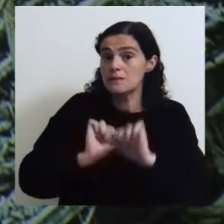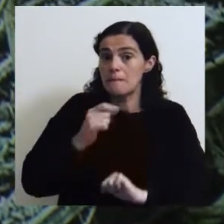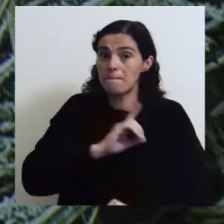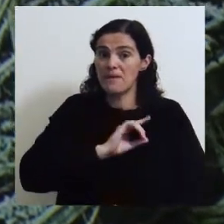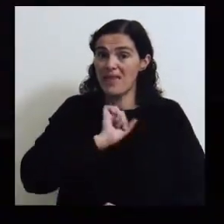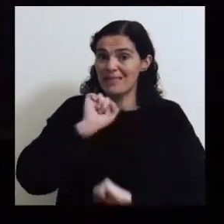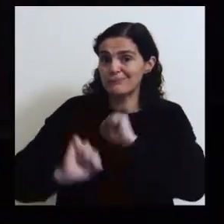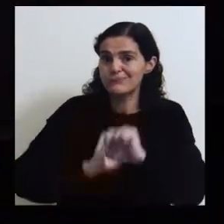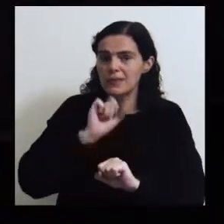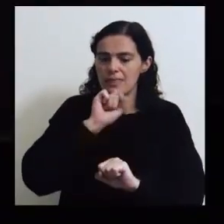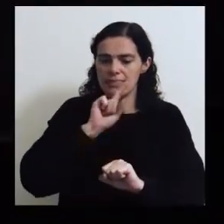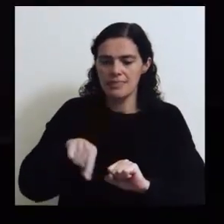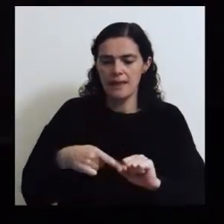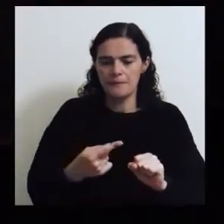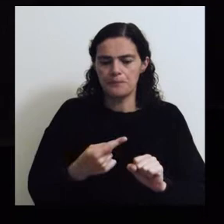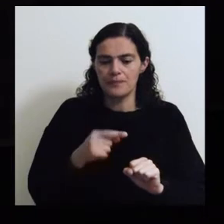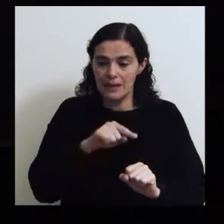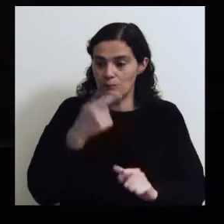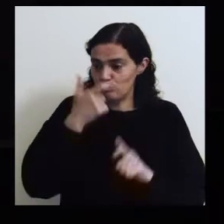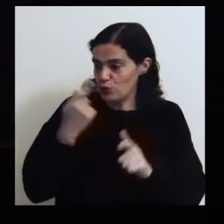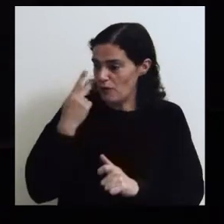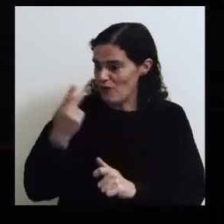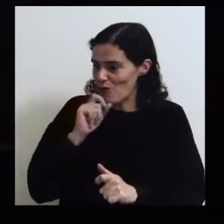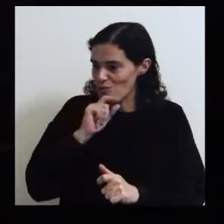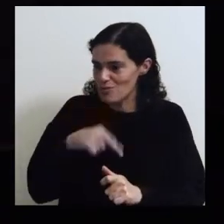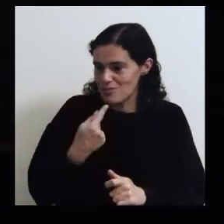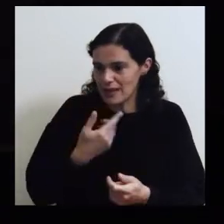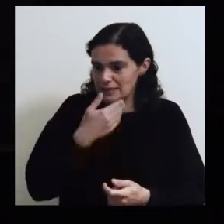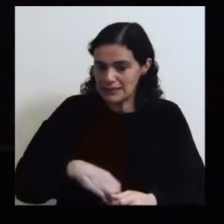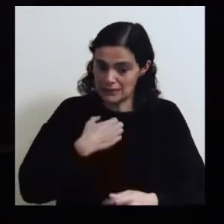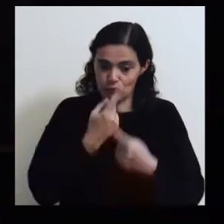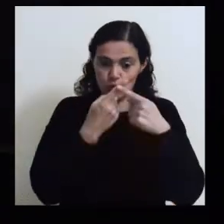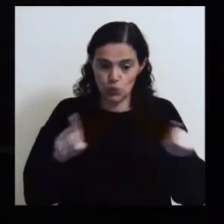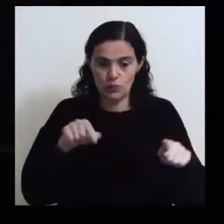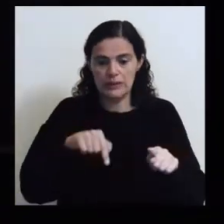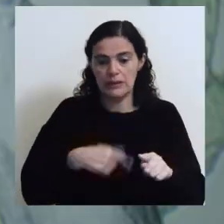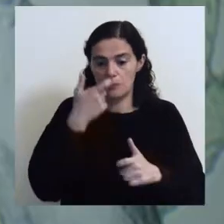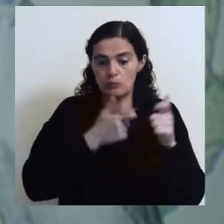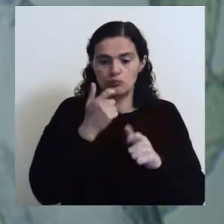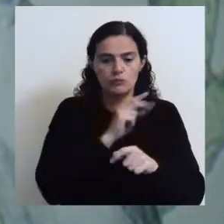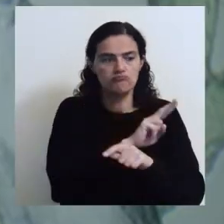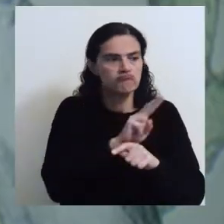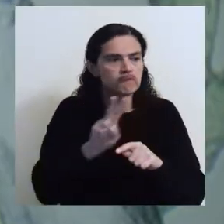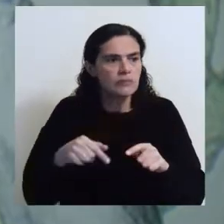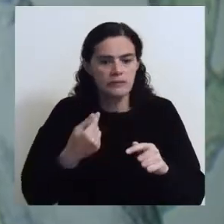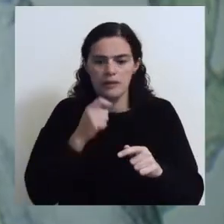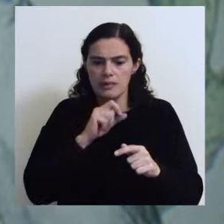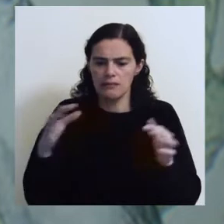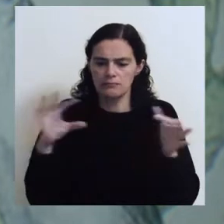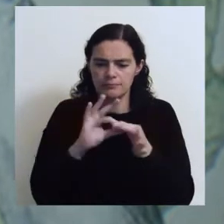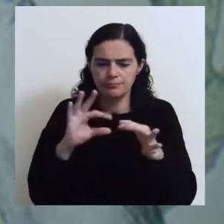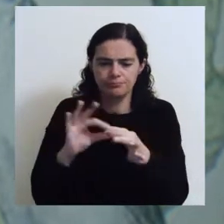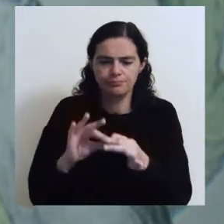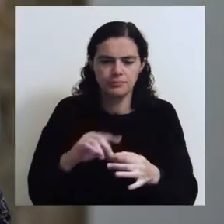l'expérience personnelle qu'il peut avoir de son vécu. Voilà, avec lequel chaque visiteur va mettre